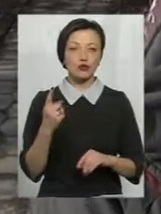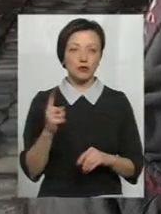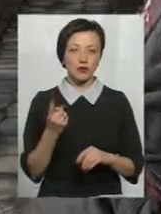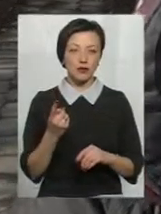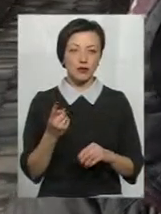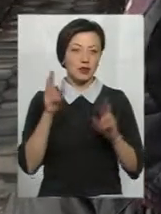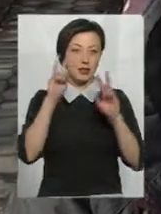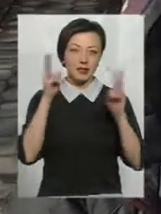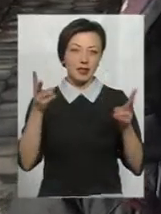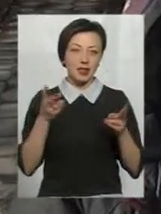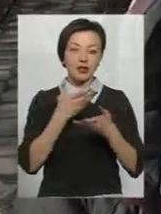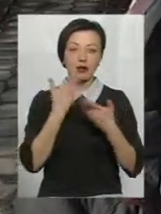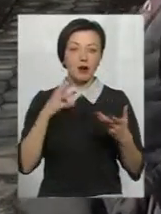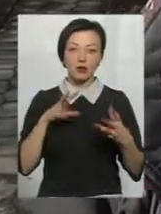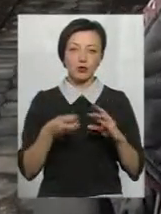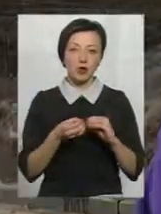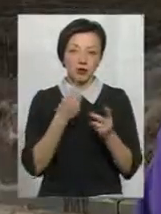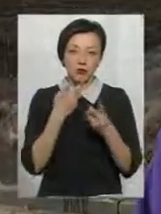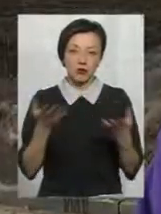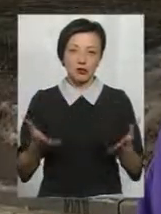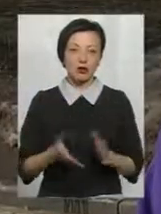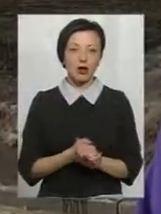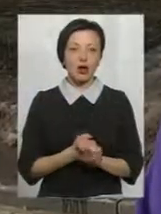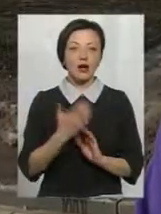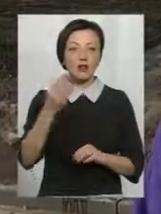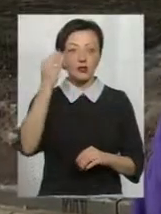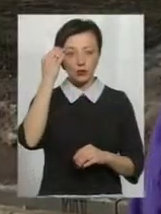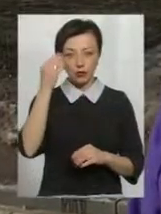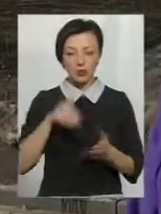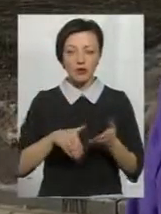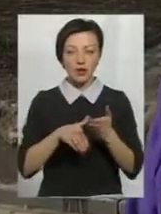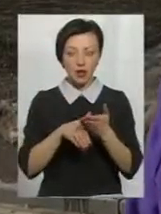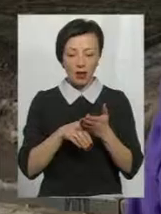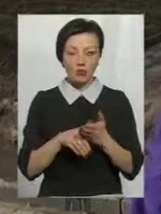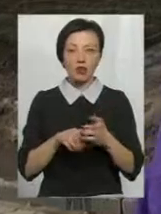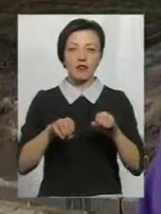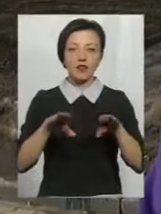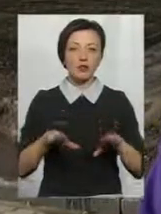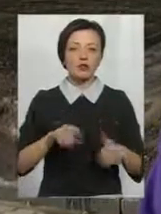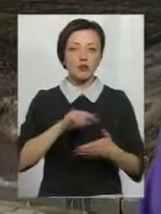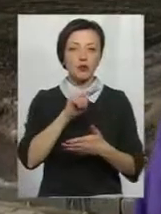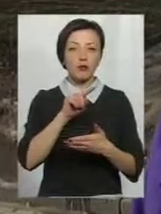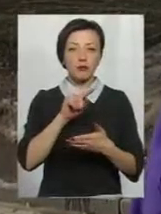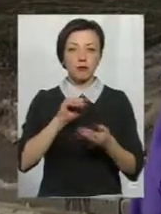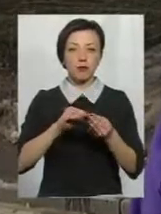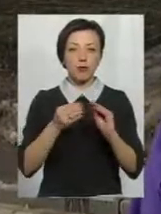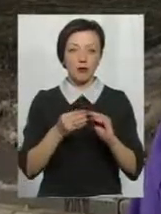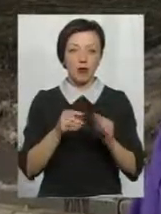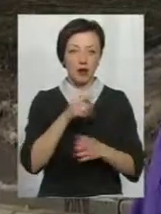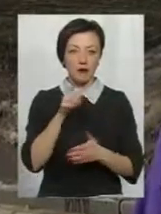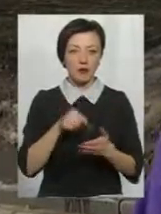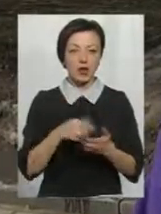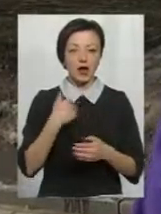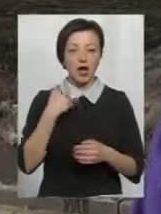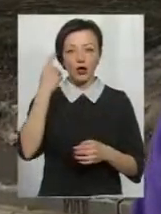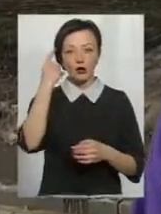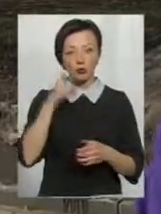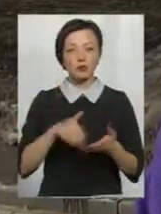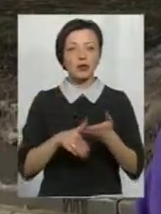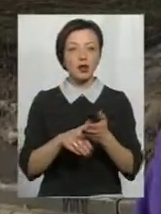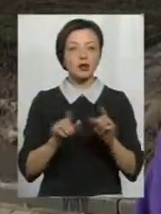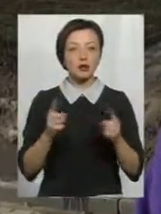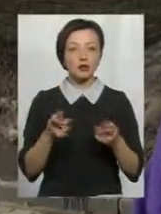Не знаю. Нема результату, не бачу. На вашу думку, чи сприяють вони вирішенню проблеми? Я думаю, що сприяють, тому